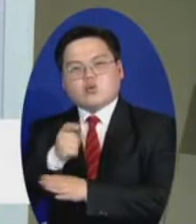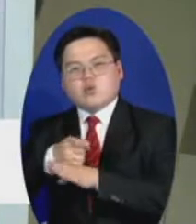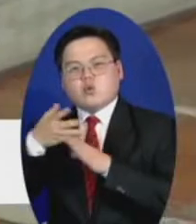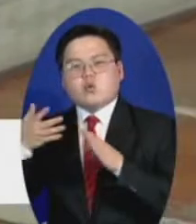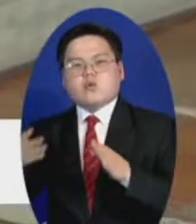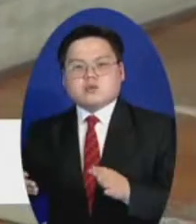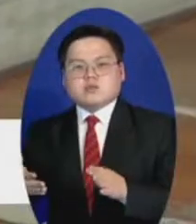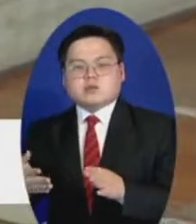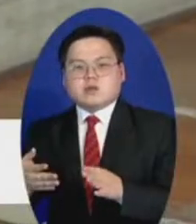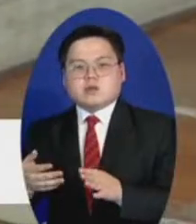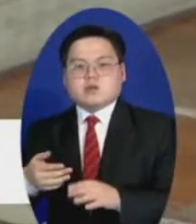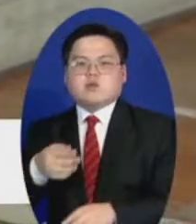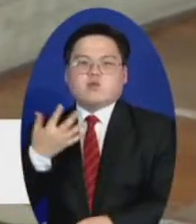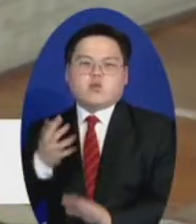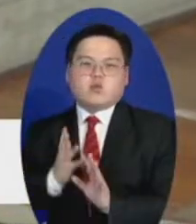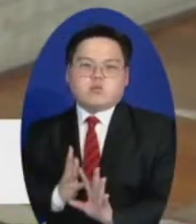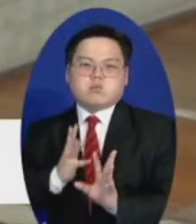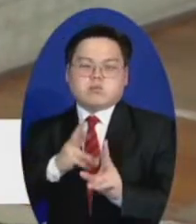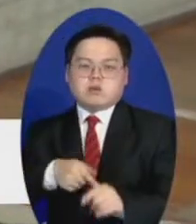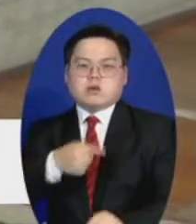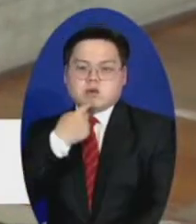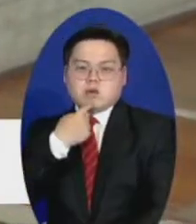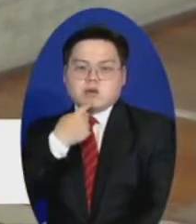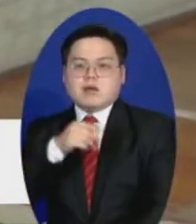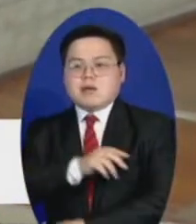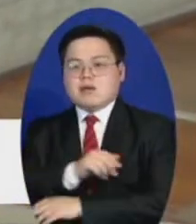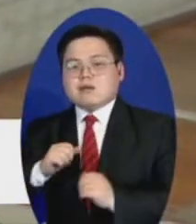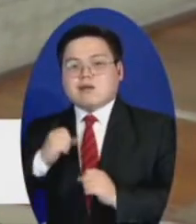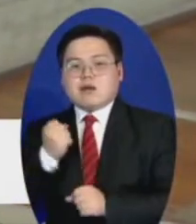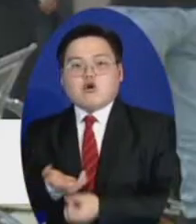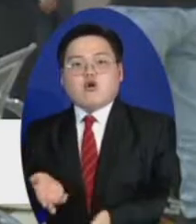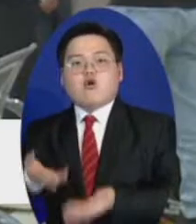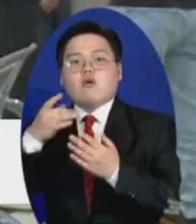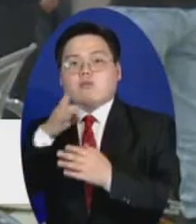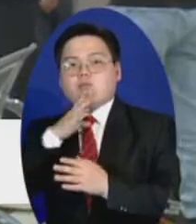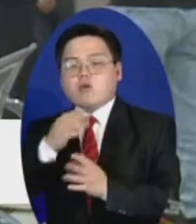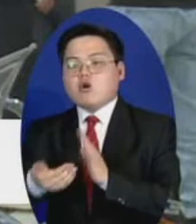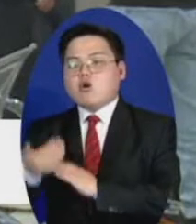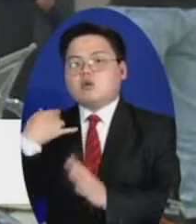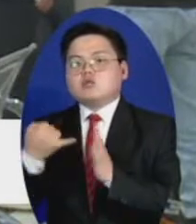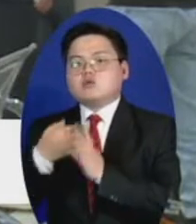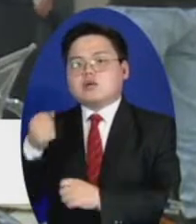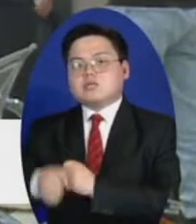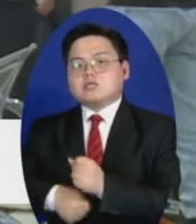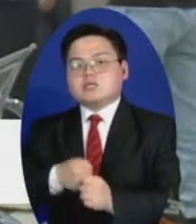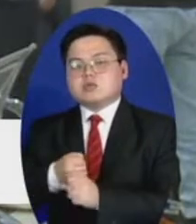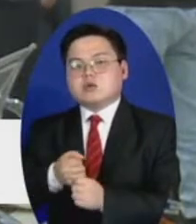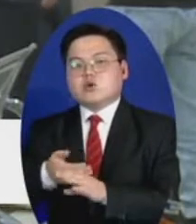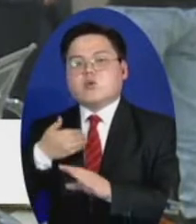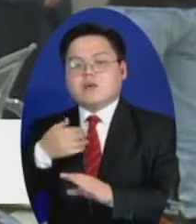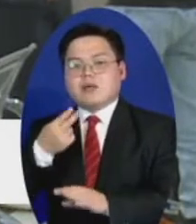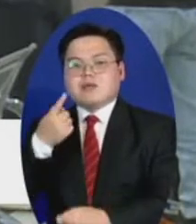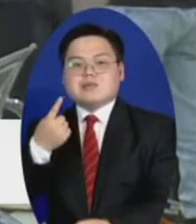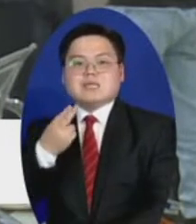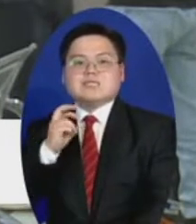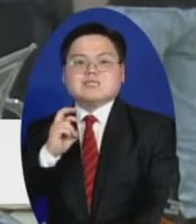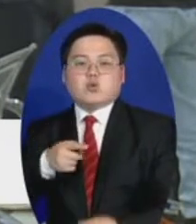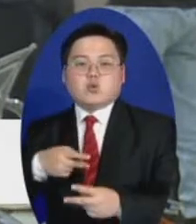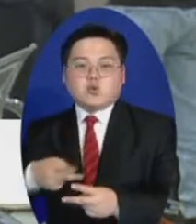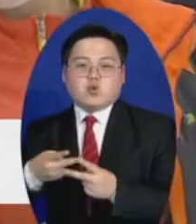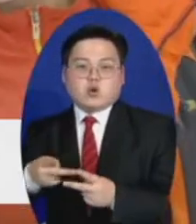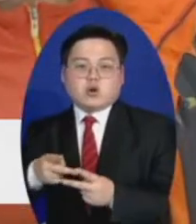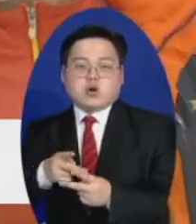хүн суртлын индекс судалгаагаар тогтоосон. Иргэдийн ажлыг хөнгөвчлөх үүднээс одоогоос 6 жилийн өмнө нэг цэгийн үйлчилгээг явуулж эхэлсэн